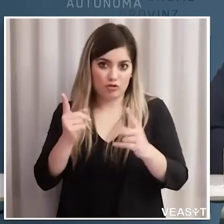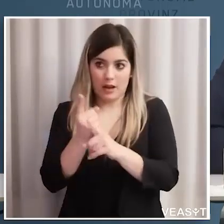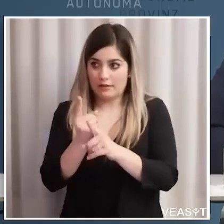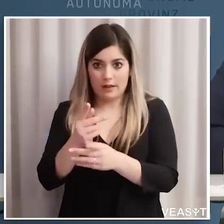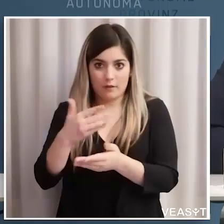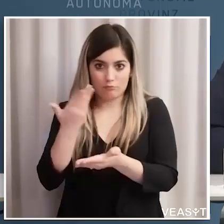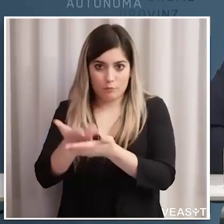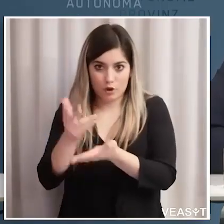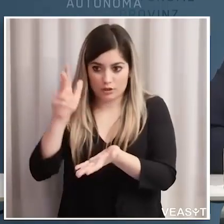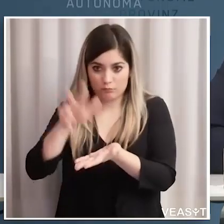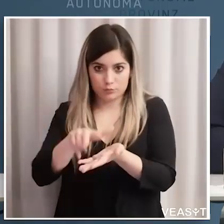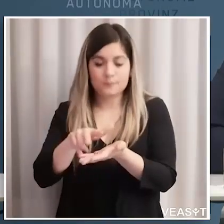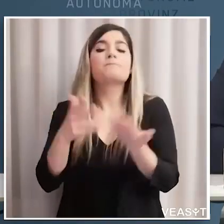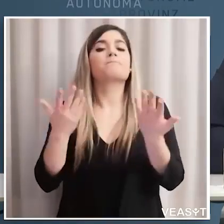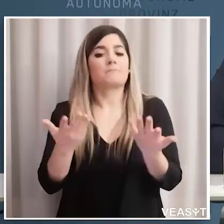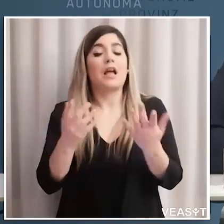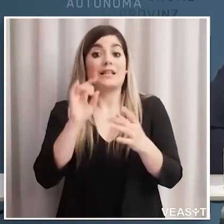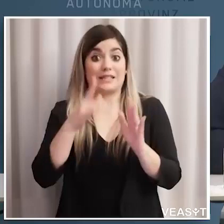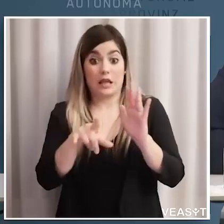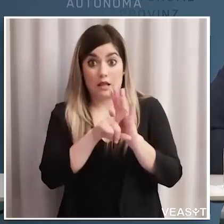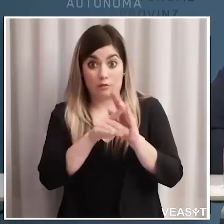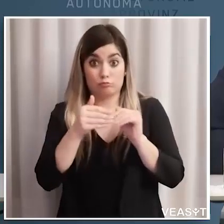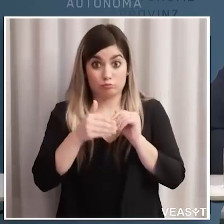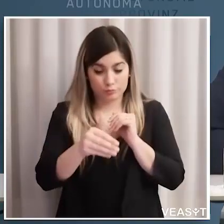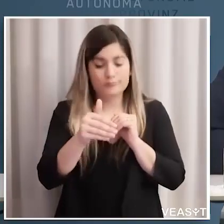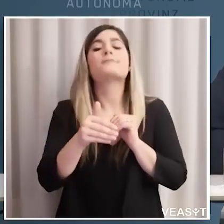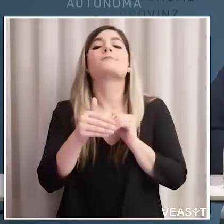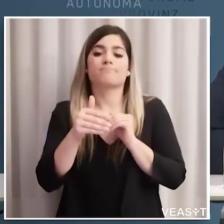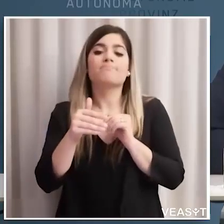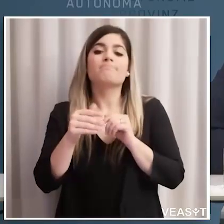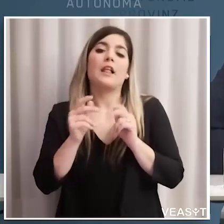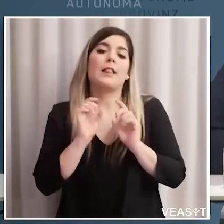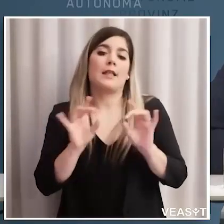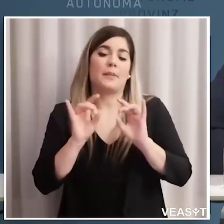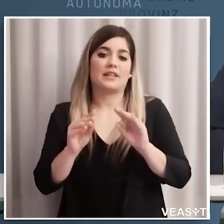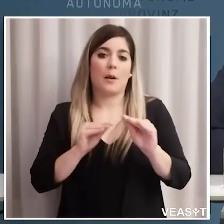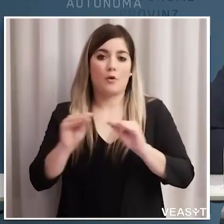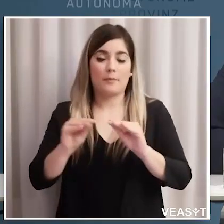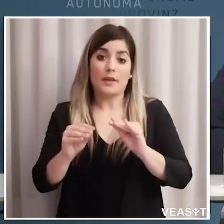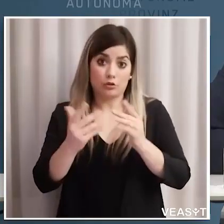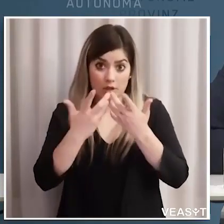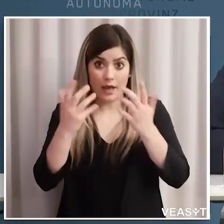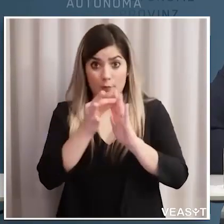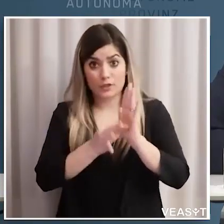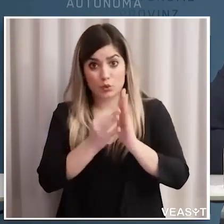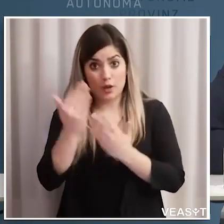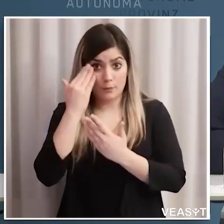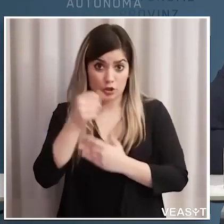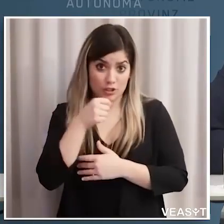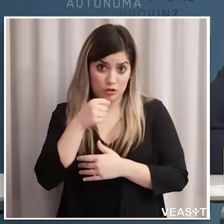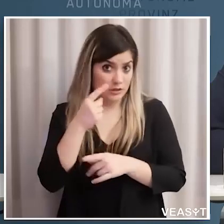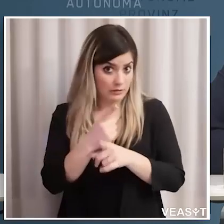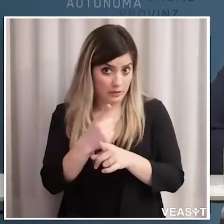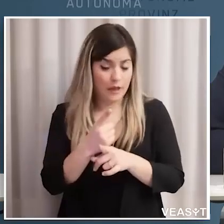ci sarebbe la libertà di movimento con ovviamente le misure di protezione necessarie, e abbiamo già concordato anche il collega